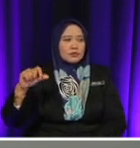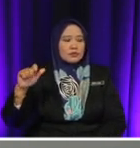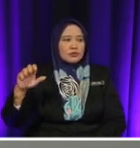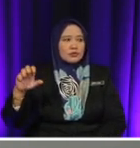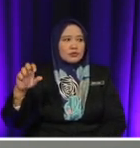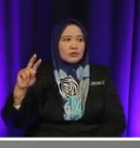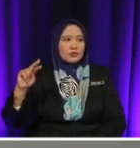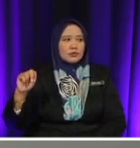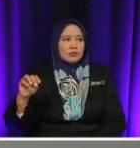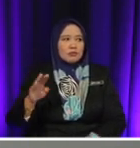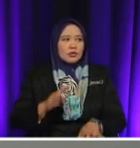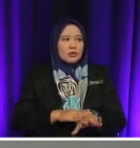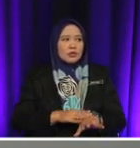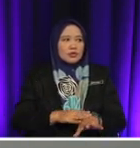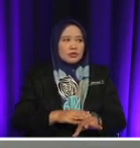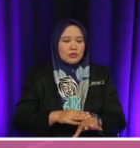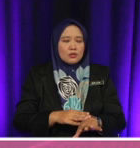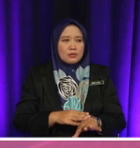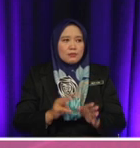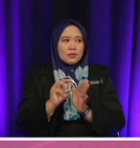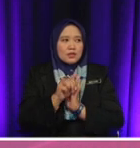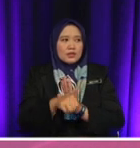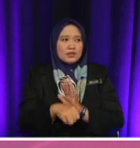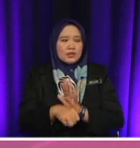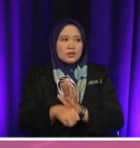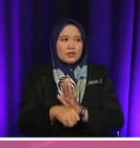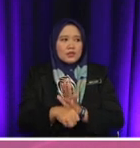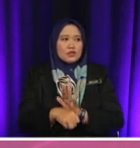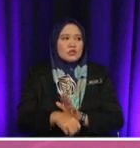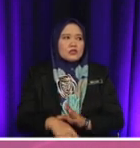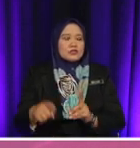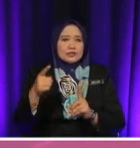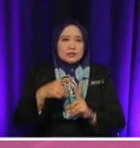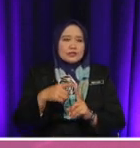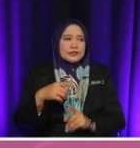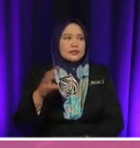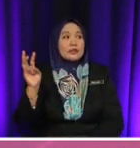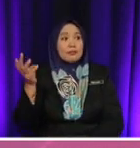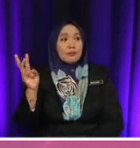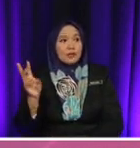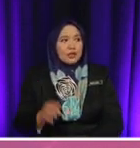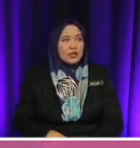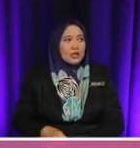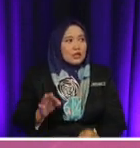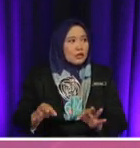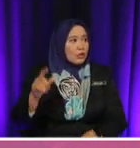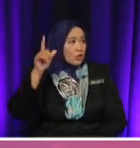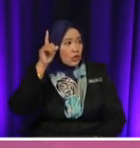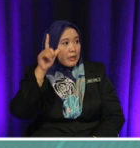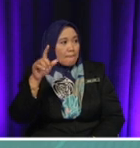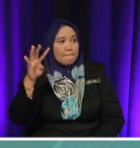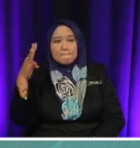kalau tengok Cikgu minit ke-14 pun dah Mala pastinya dia akan terus malar betul Cikgu itu